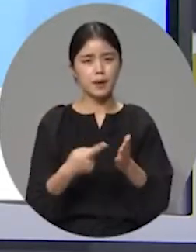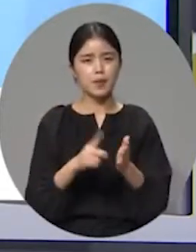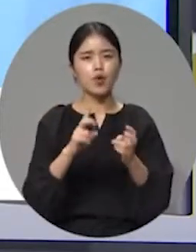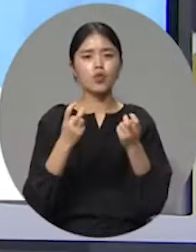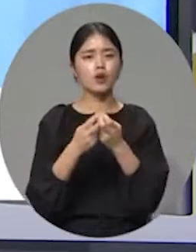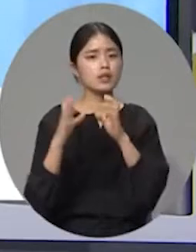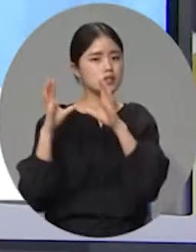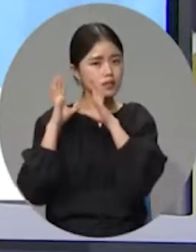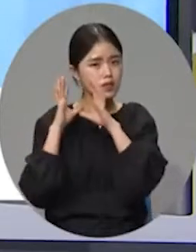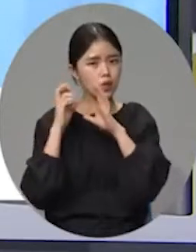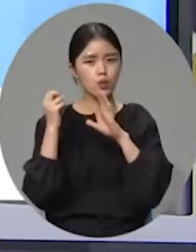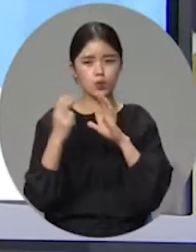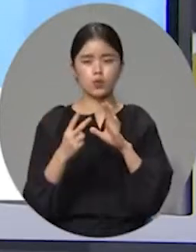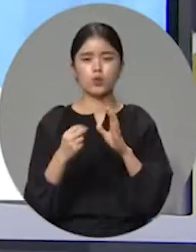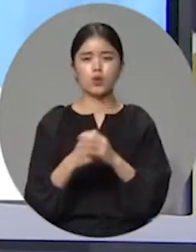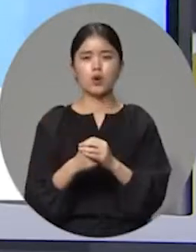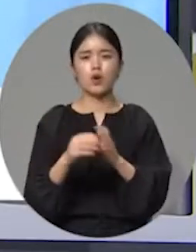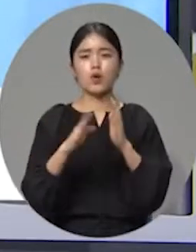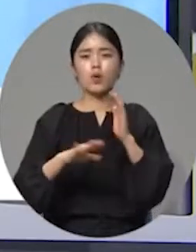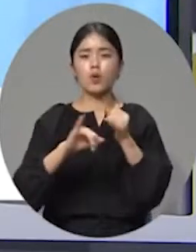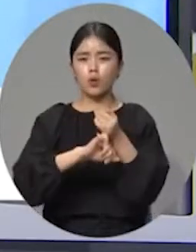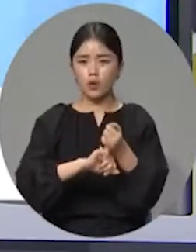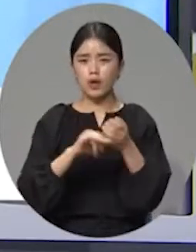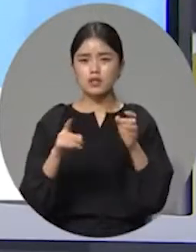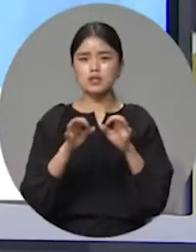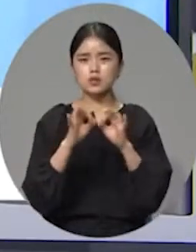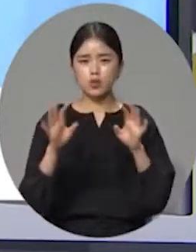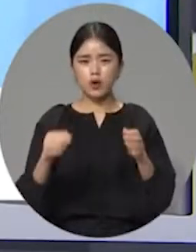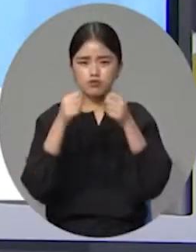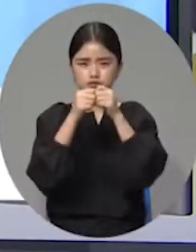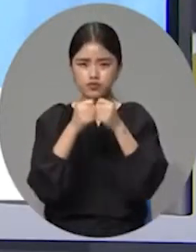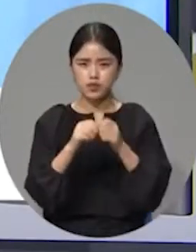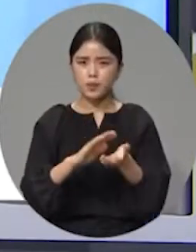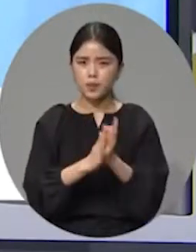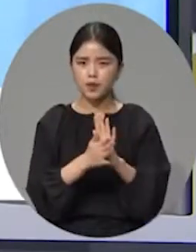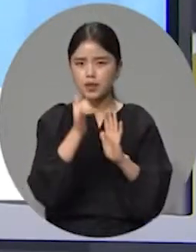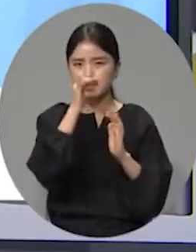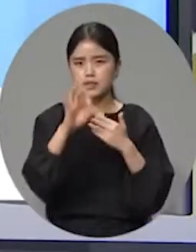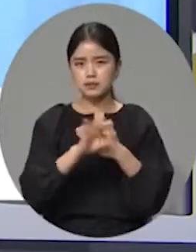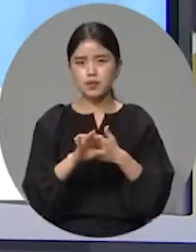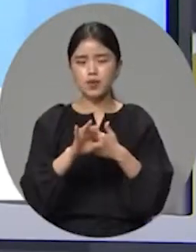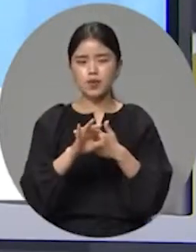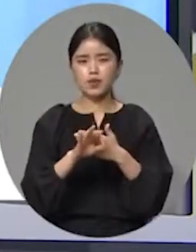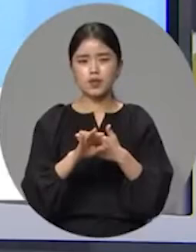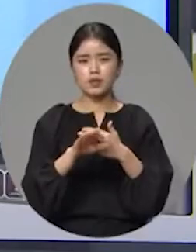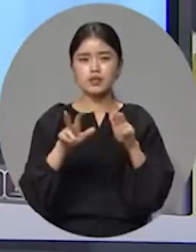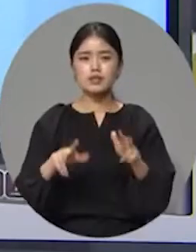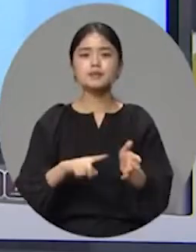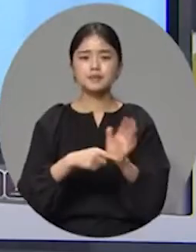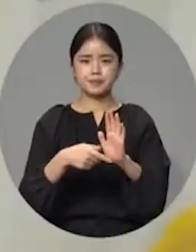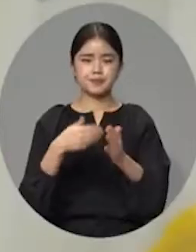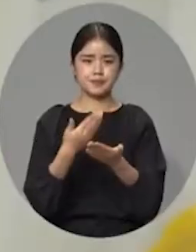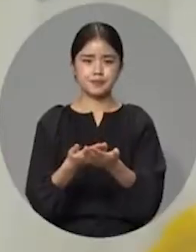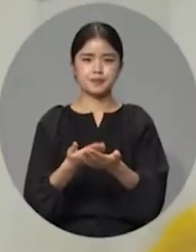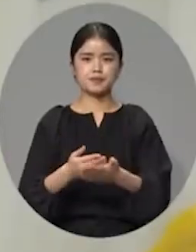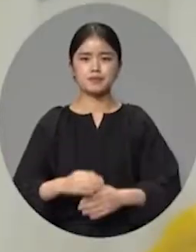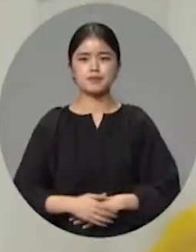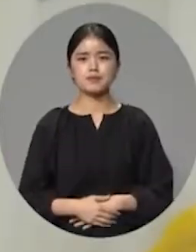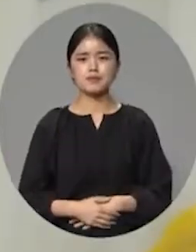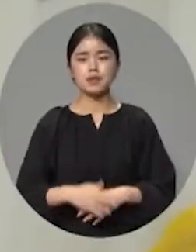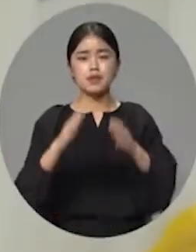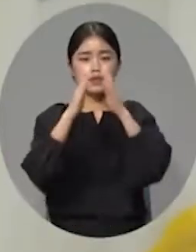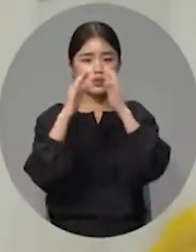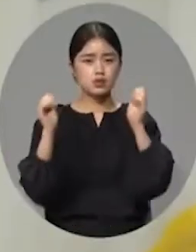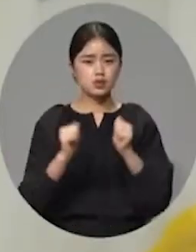또 전북과 관련된 공약도 그동안 더 구체화된 게 있다면은 이 자리에 빌어서 좀 말씀을 해주시면 고맙겠습니다.